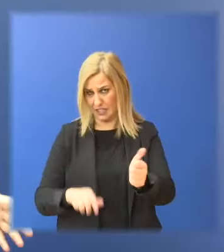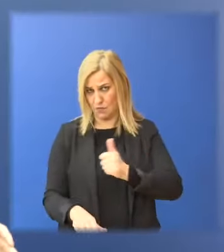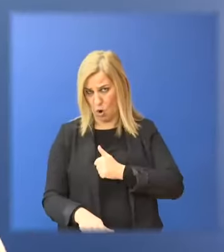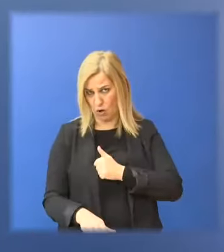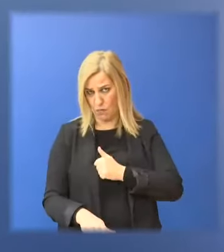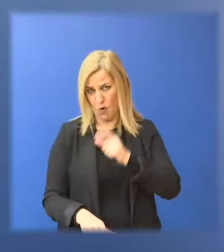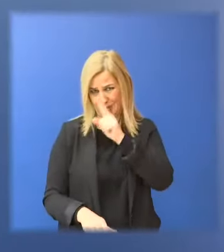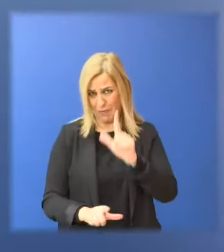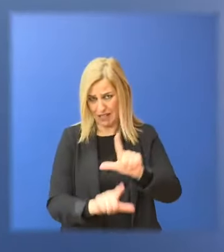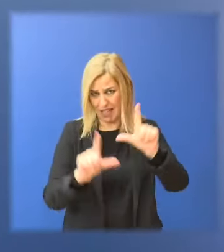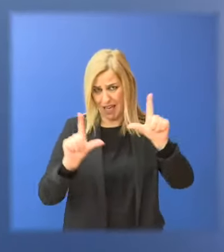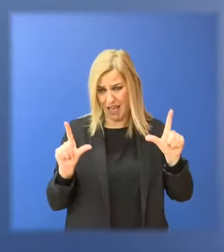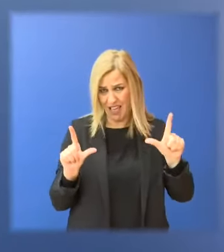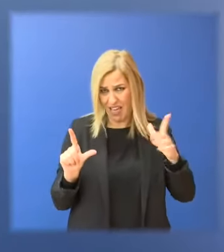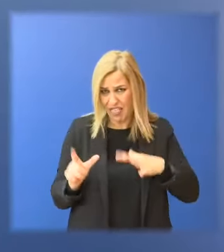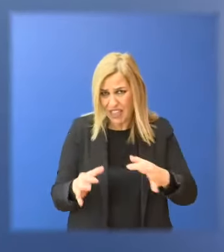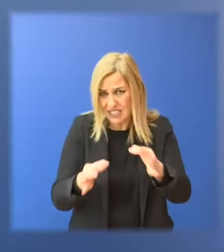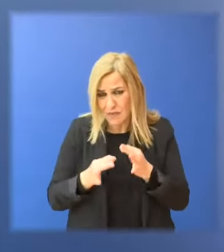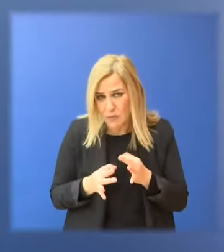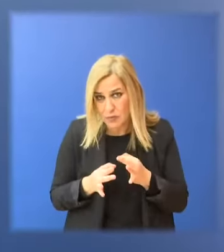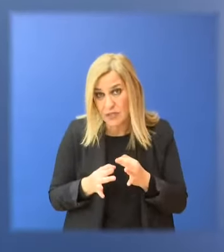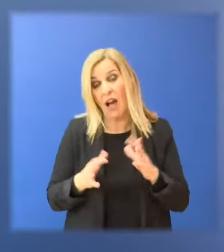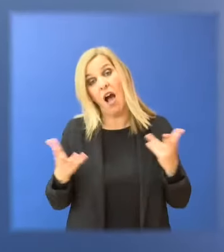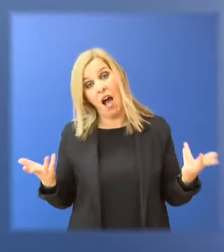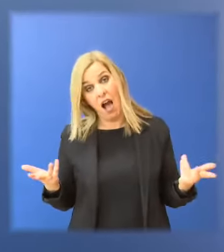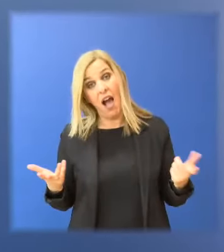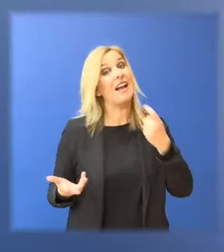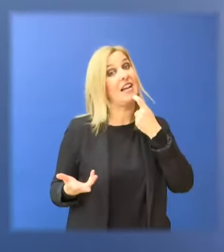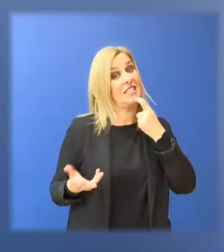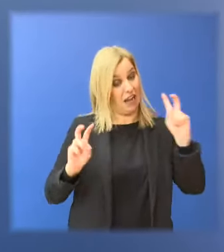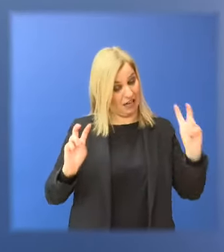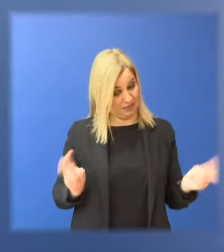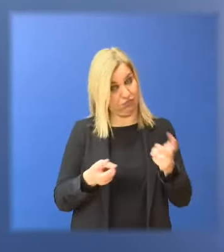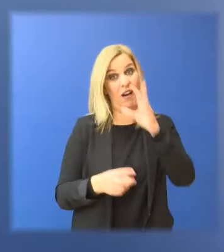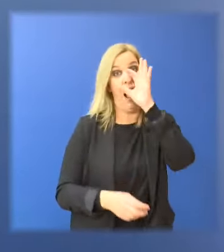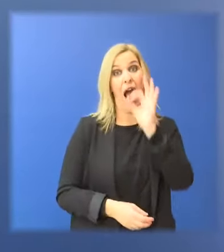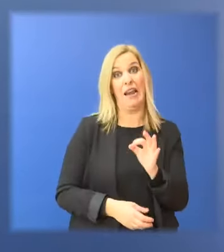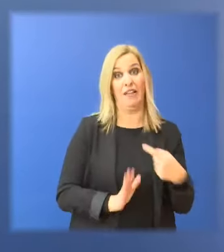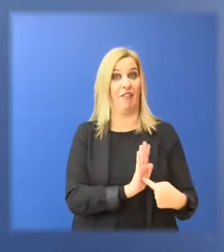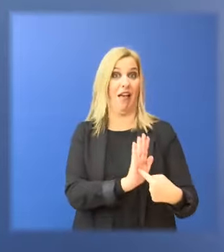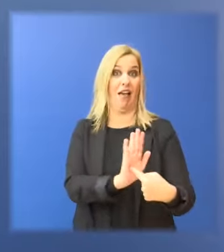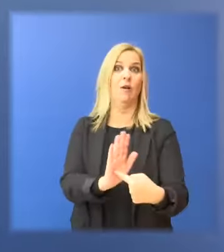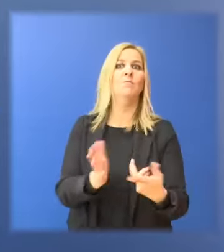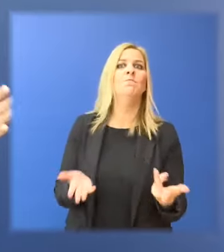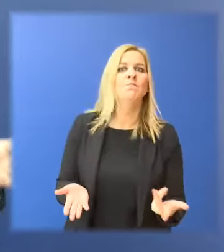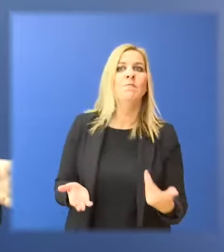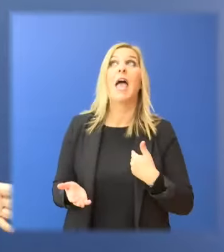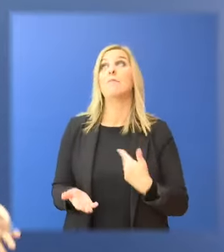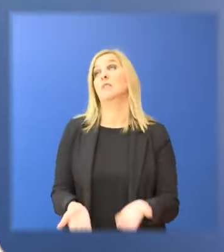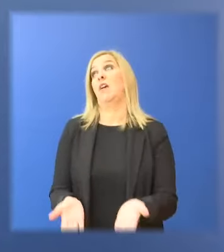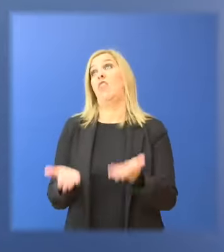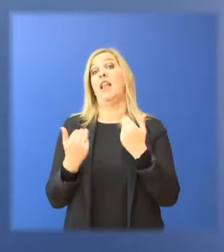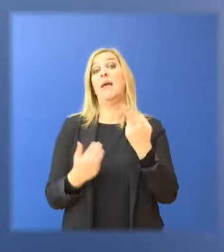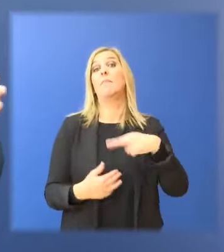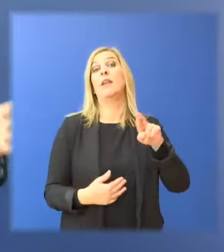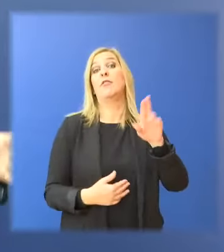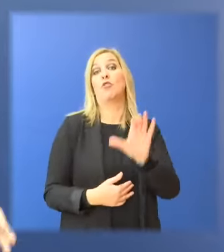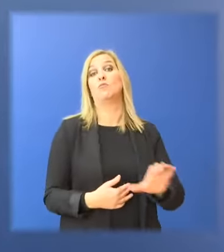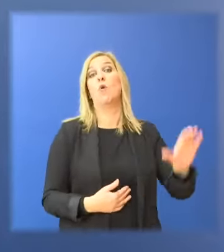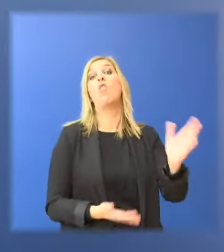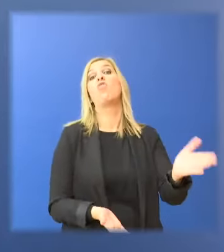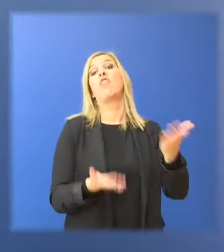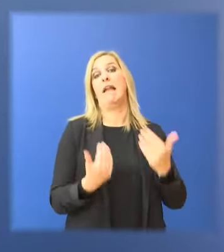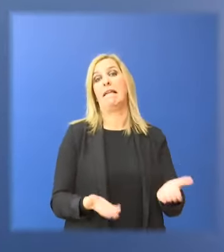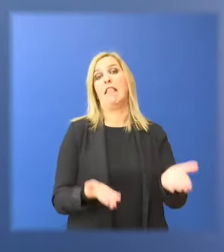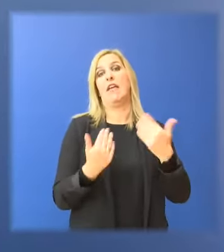εικονική πραγματικότητα την οποία ευτυχώς ανακάλυψε ο κύριος Κασελάκης και βρήκε ότι τελικά δεν έχουμε πληθωρισμό σε όλη την Ευρώπη και σε πολλές άλλες